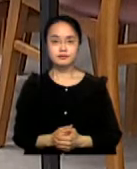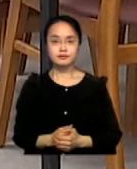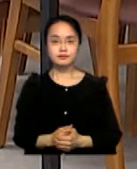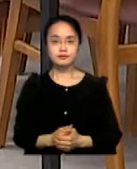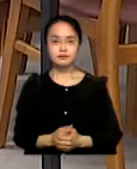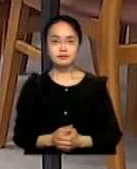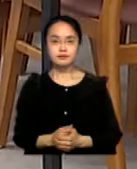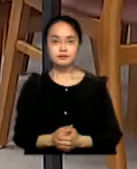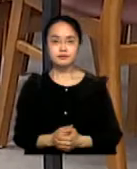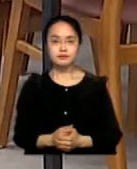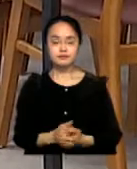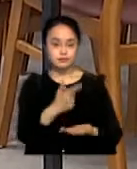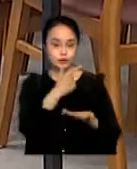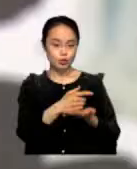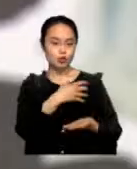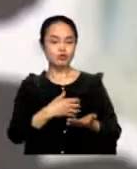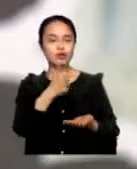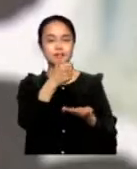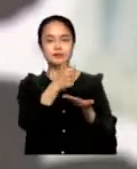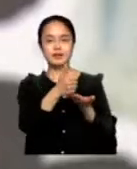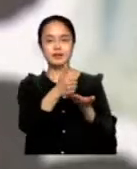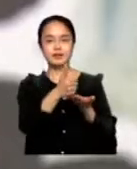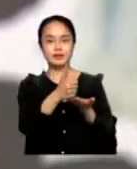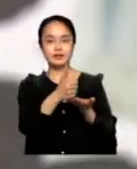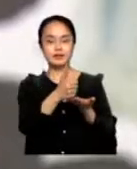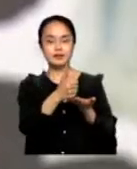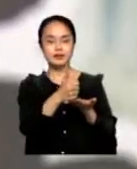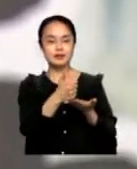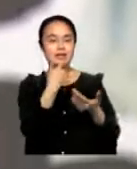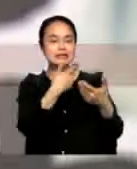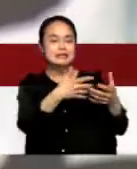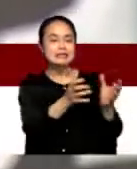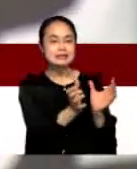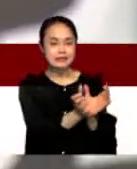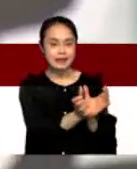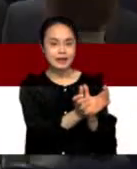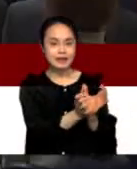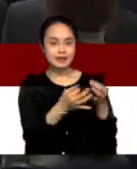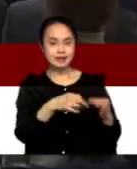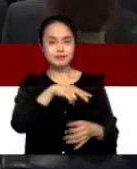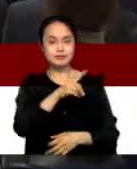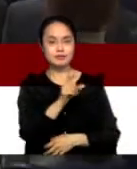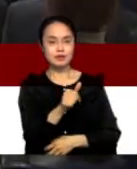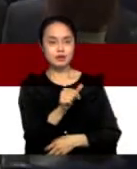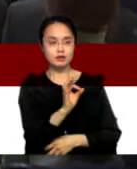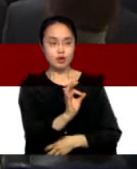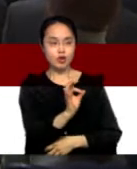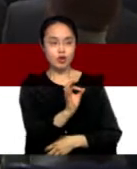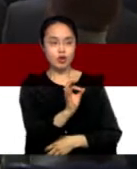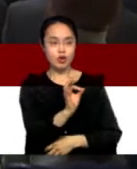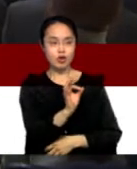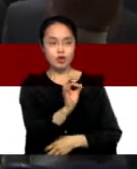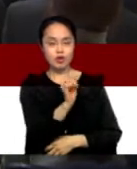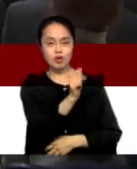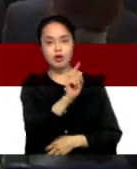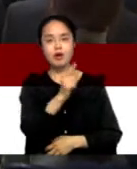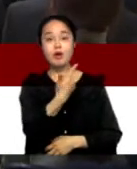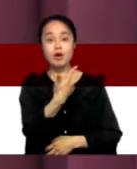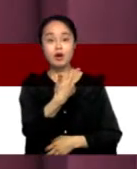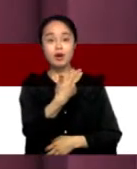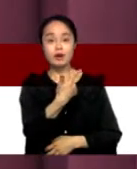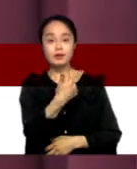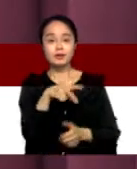민선 오르기 노원구청장 을 지낸 더불어 민주당 김성환 예비군복 공안 8년간의 구청장 경험을